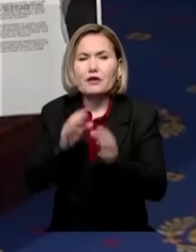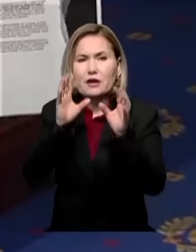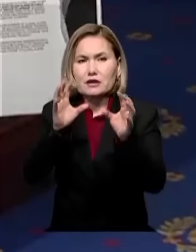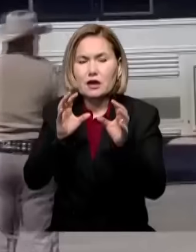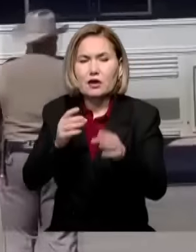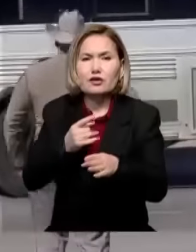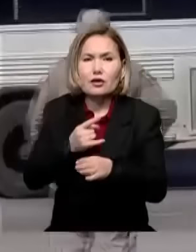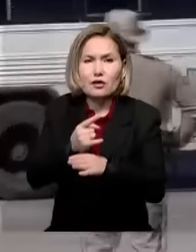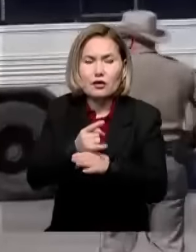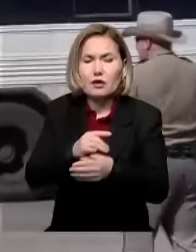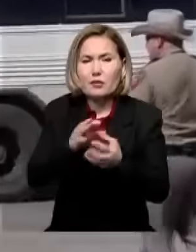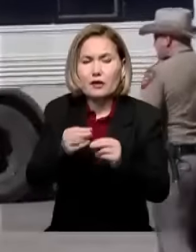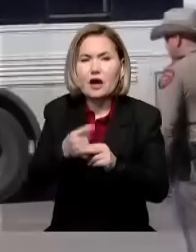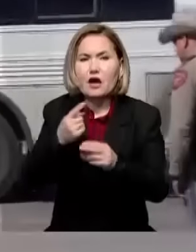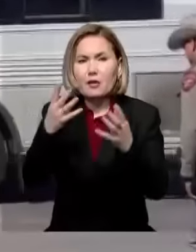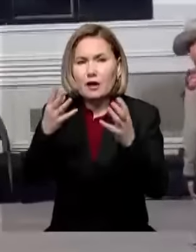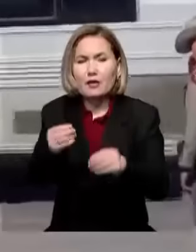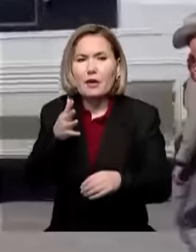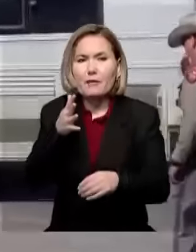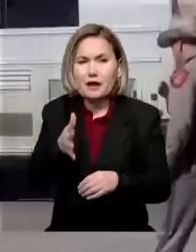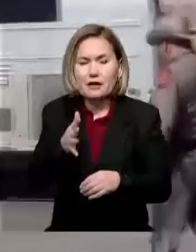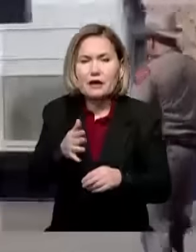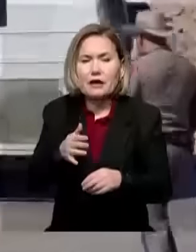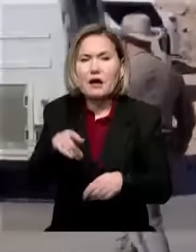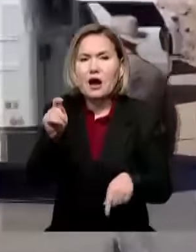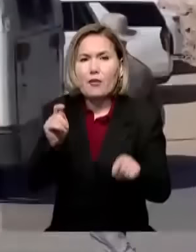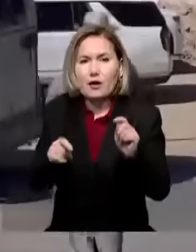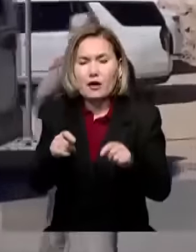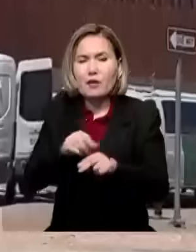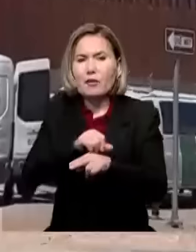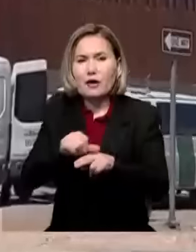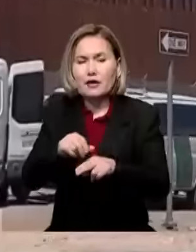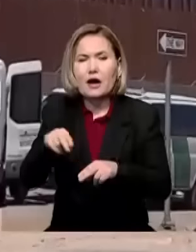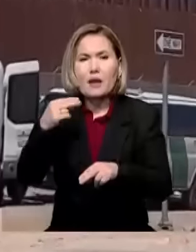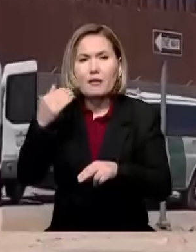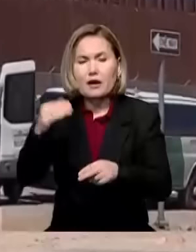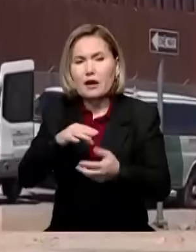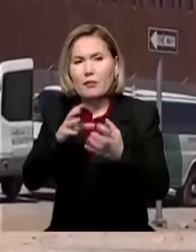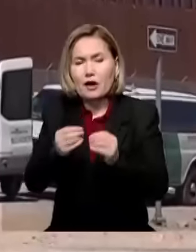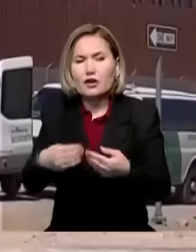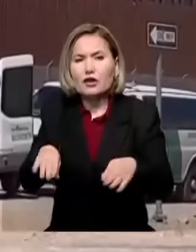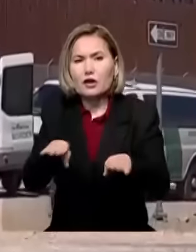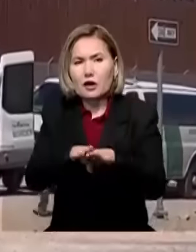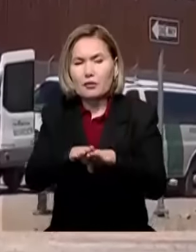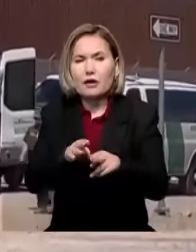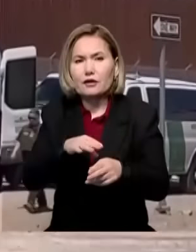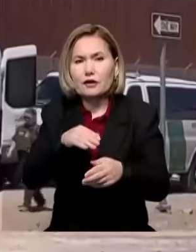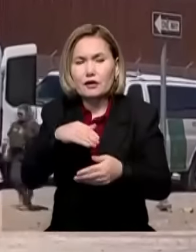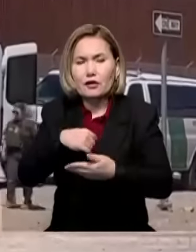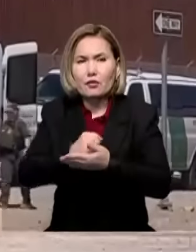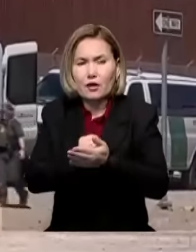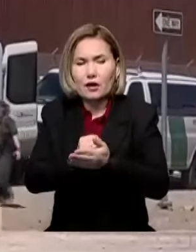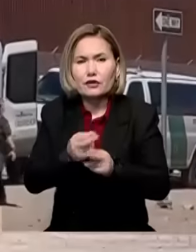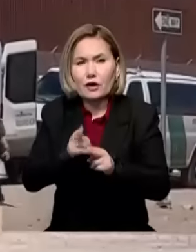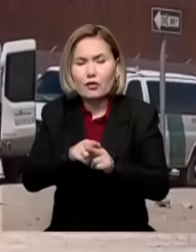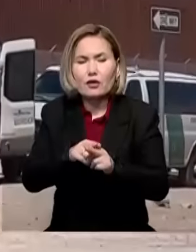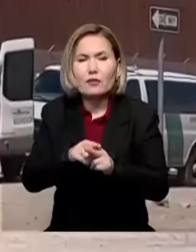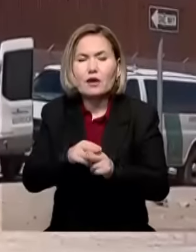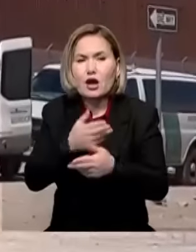отыр. Ол құжатта бір күнде 5000-нан аса мигрант кесіп өткенде президент шекараны жабу туралы шешім шығарады деген бапқа